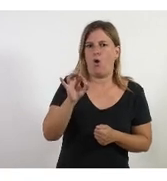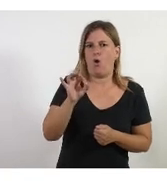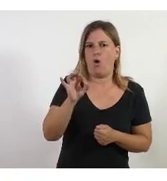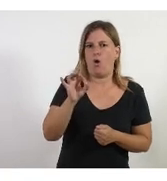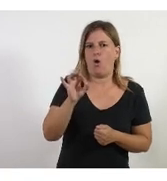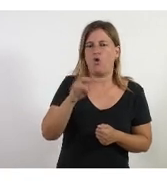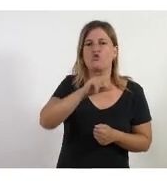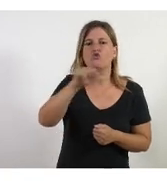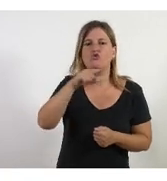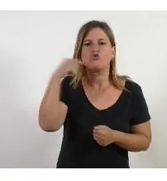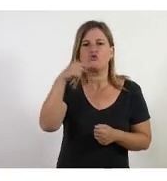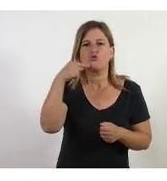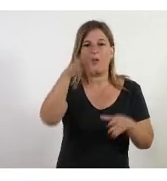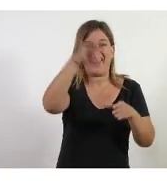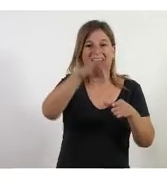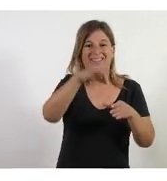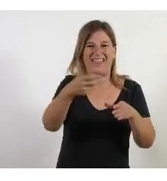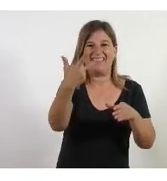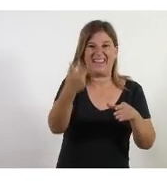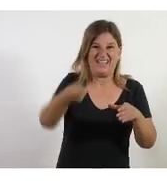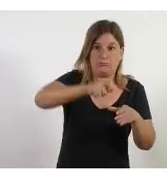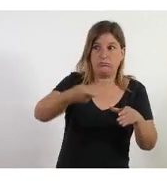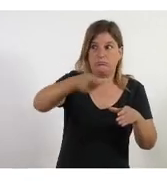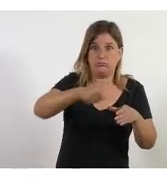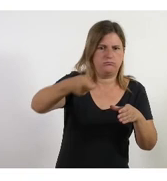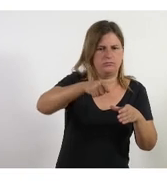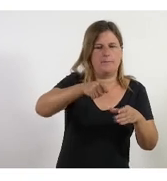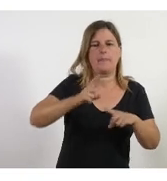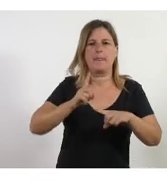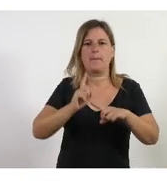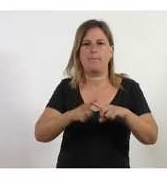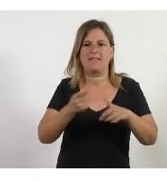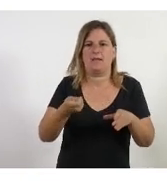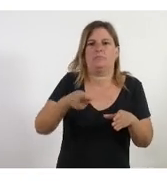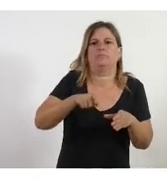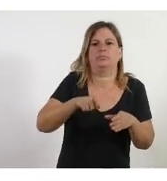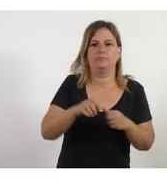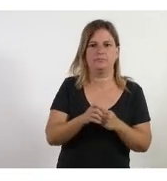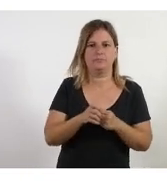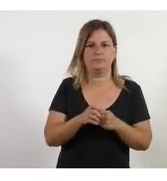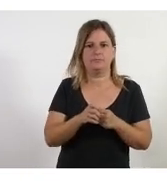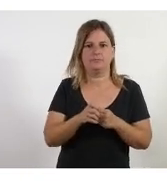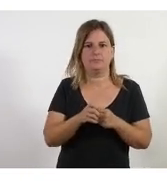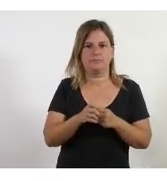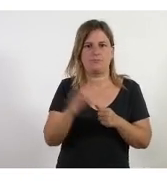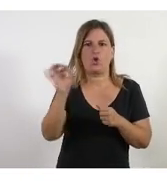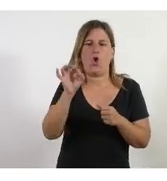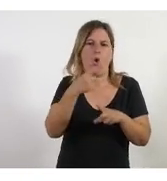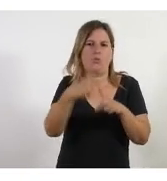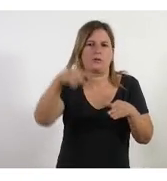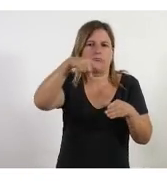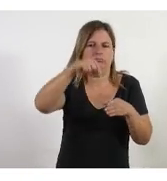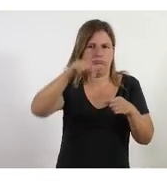te. M'hi posaré mitja, de moment. O una mica d'agave.